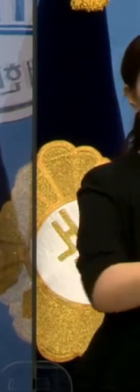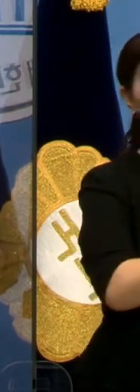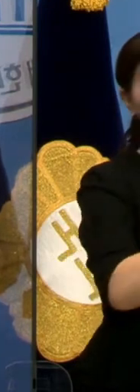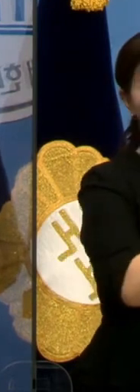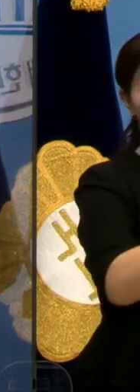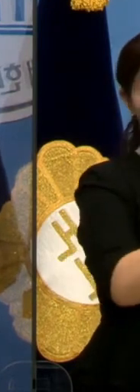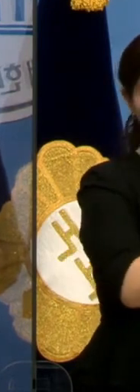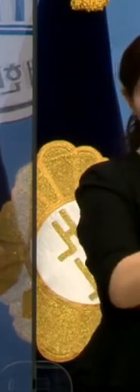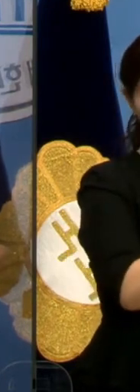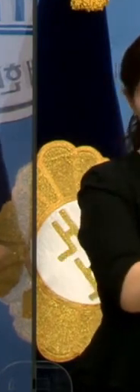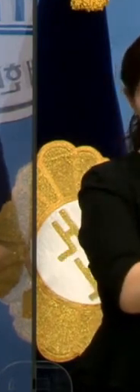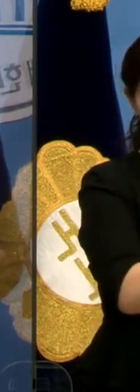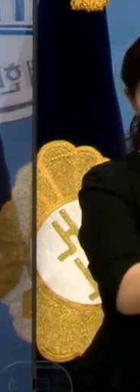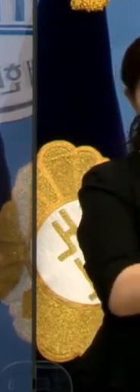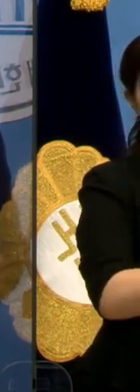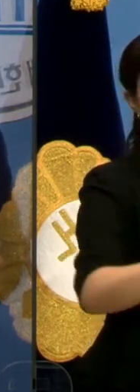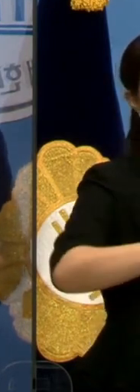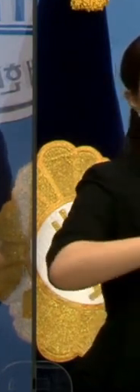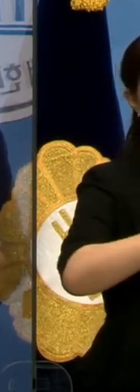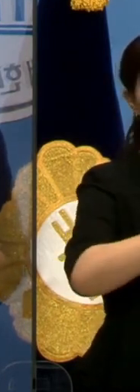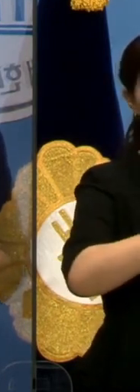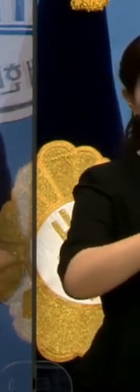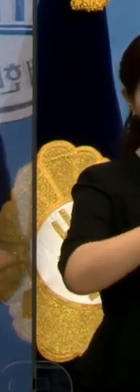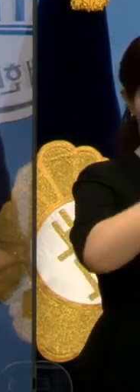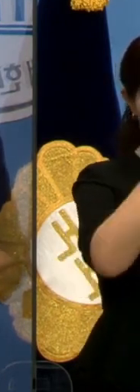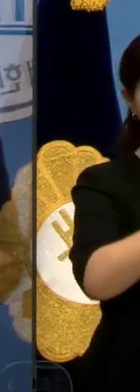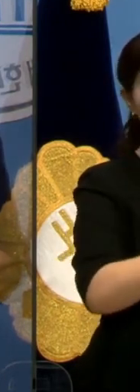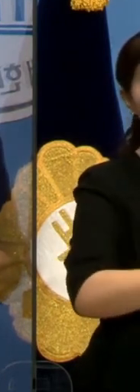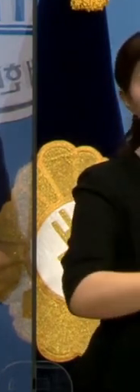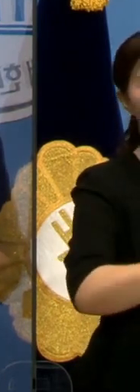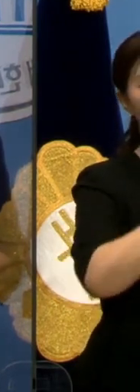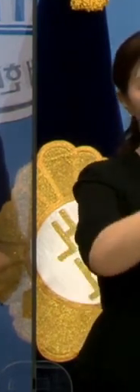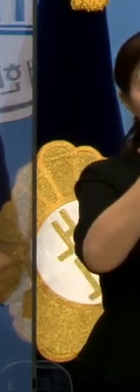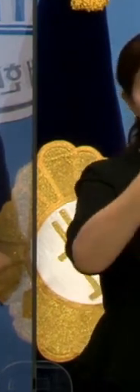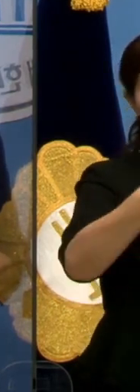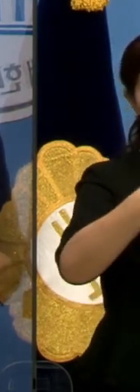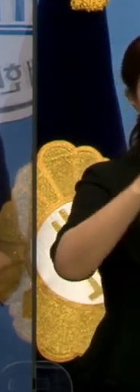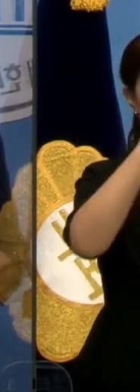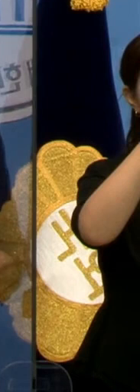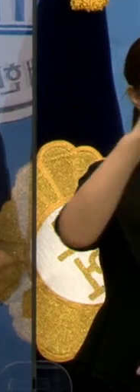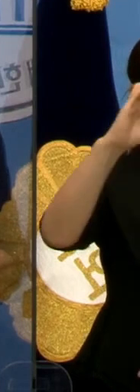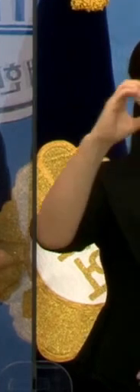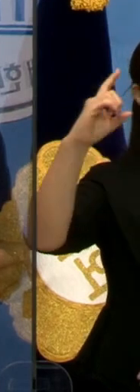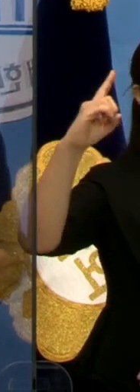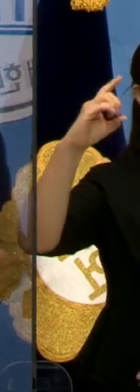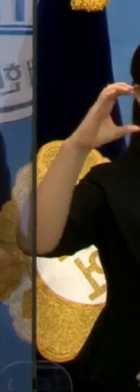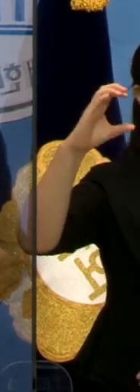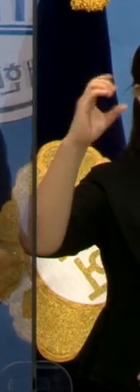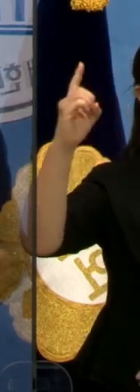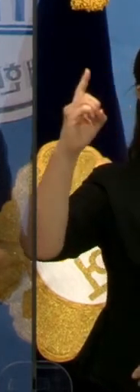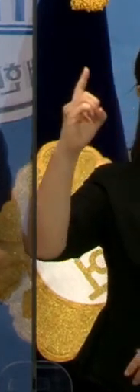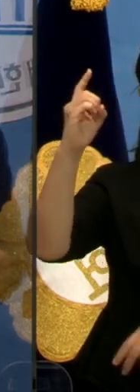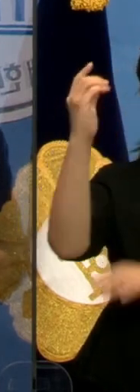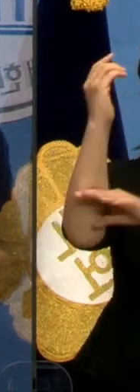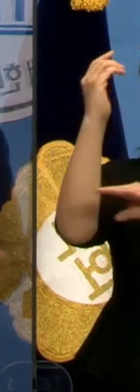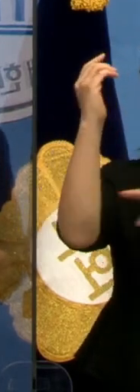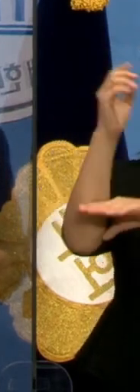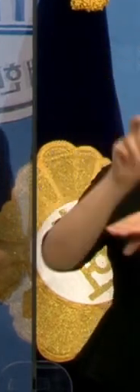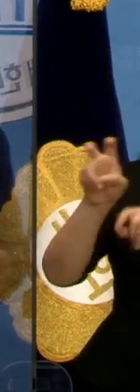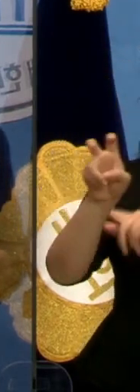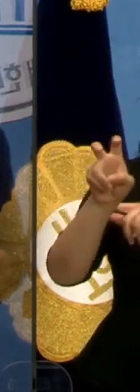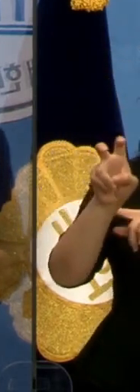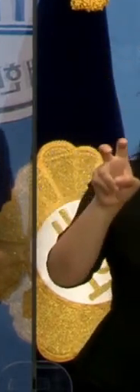약 7.4%로 OECD 평균 약 20%보다 크게 낮습니다. 그 이유는